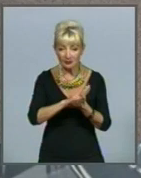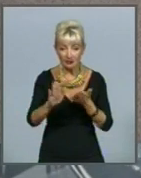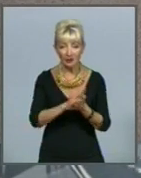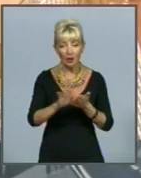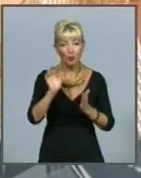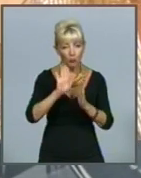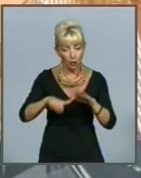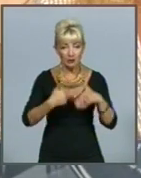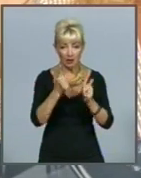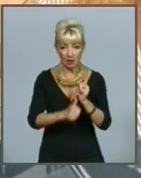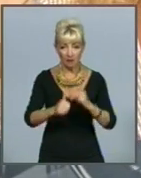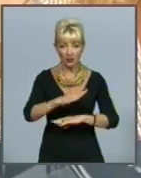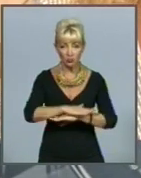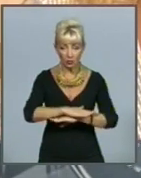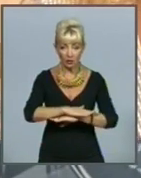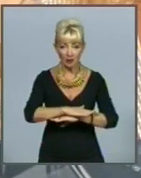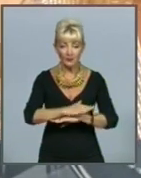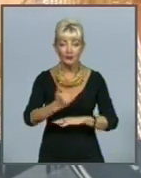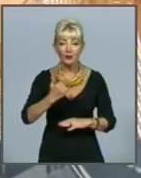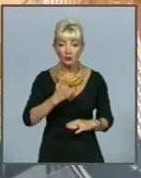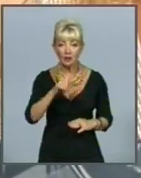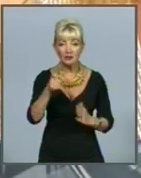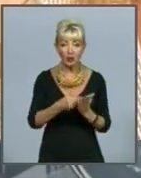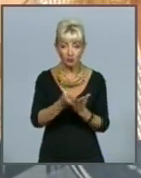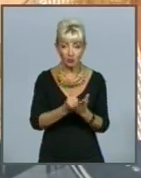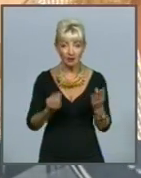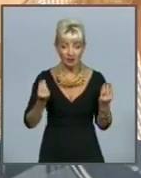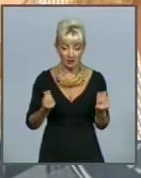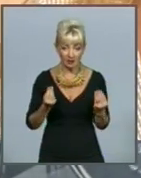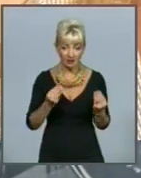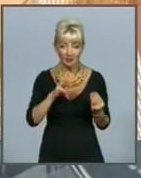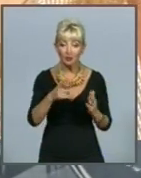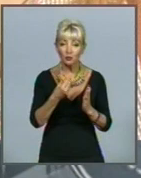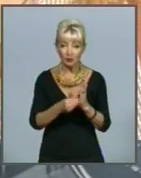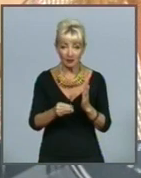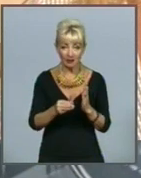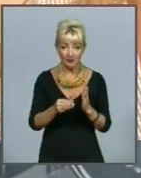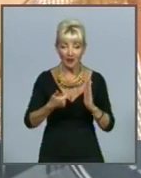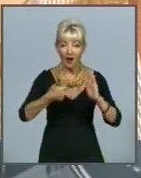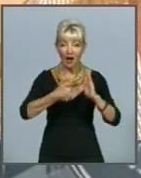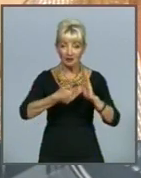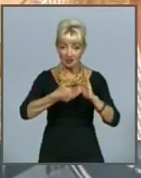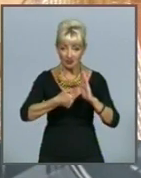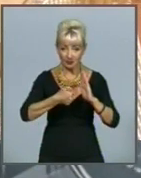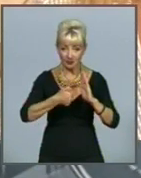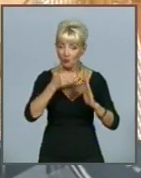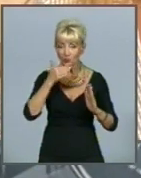У нас за бюджетні кошти ми придбали антисептики в великій кількості, ми